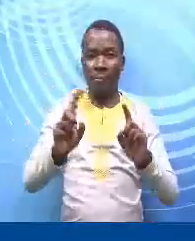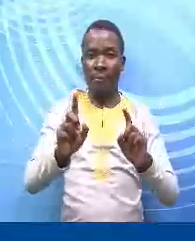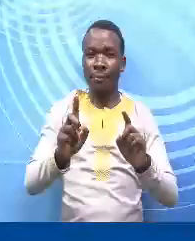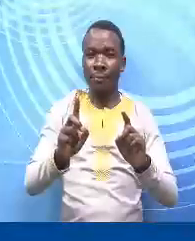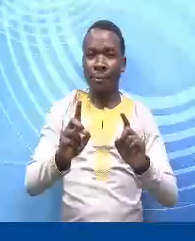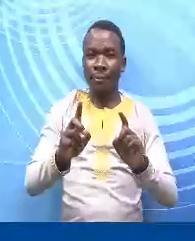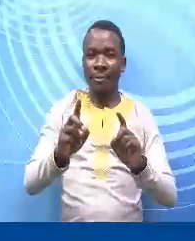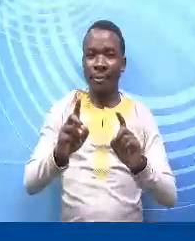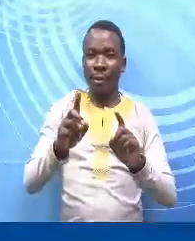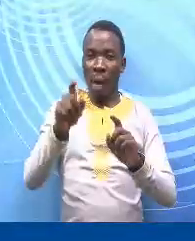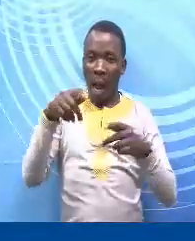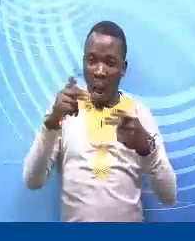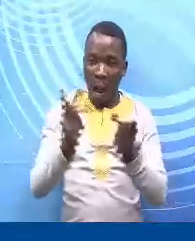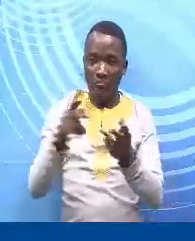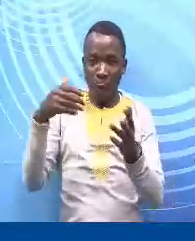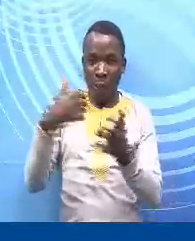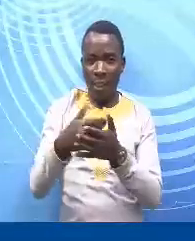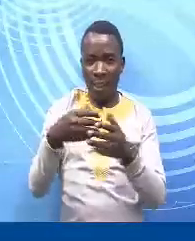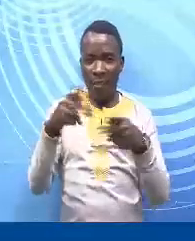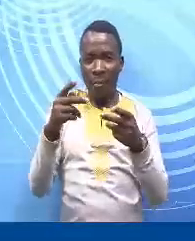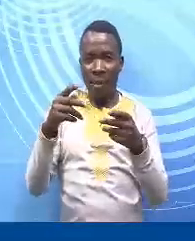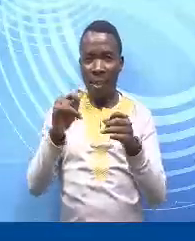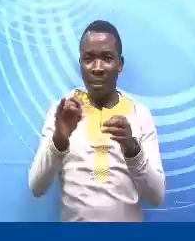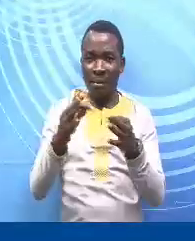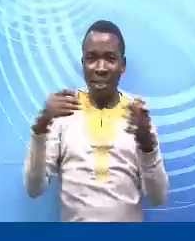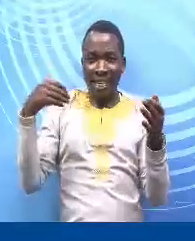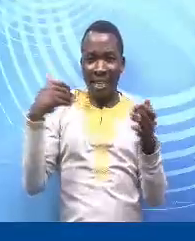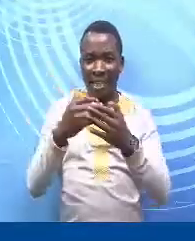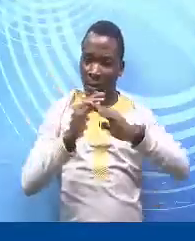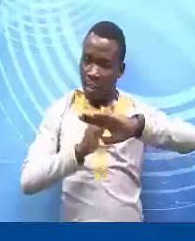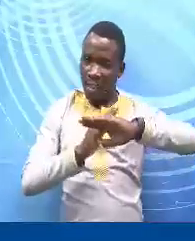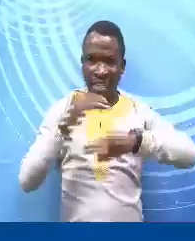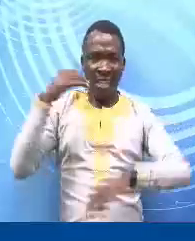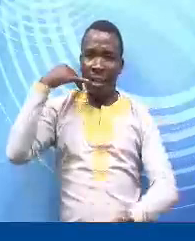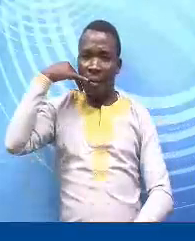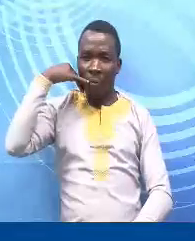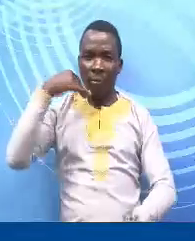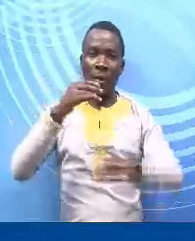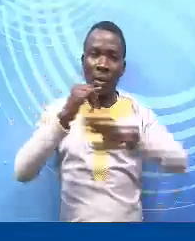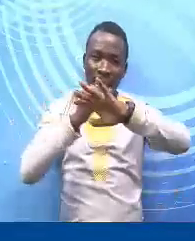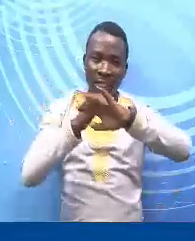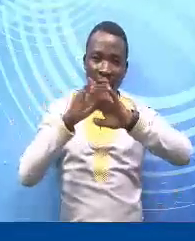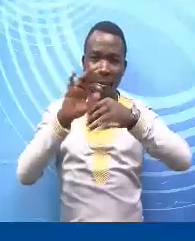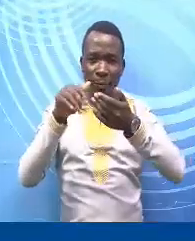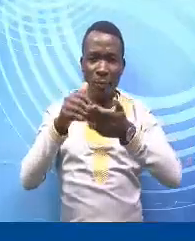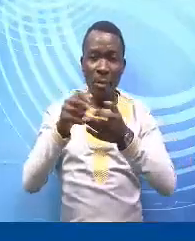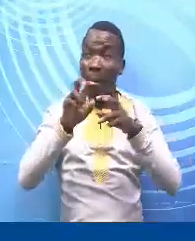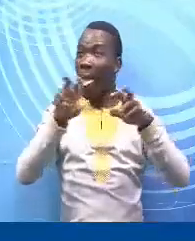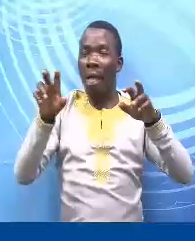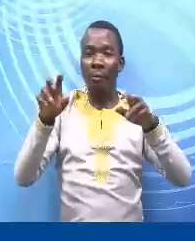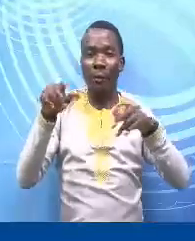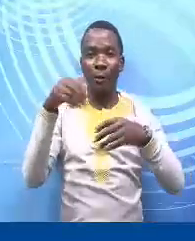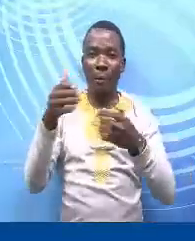ni ukutarangara aho ugeze, niba ugeze ukirinda telefone, ukirinda ibintu bikurangaza, wagera